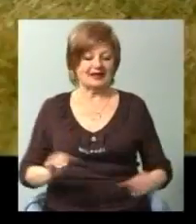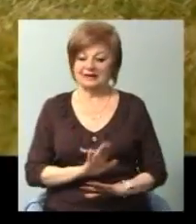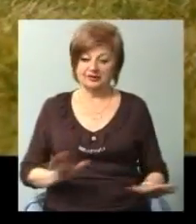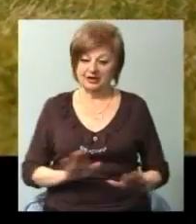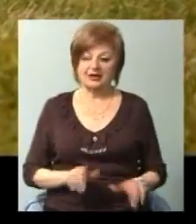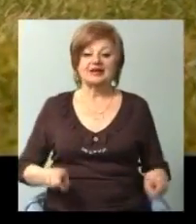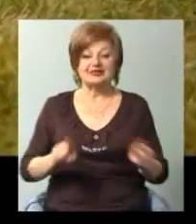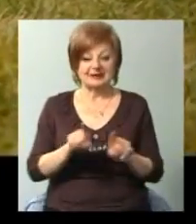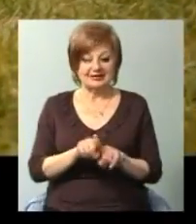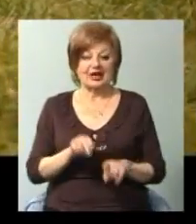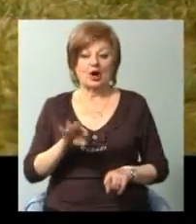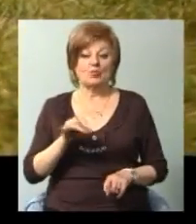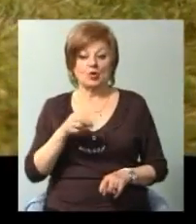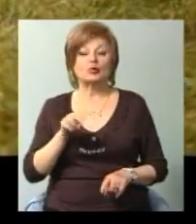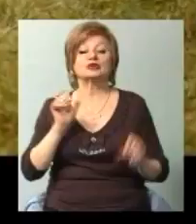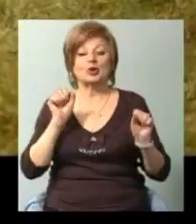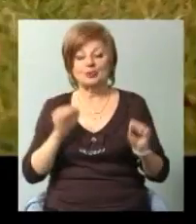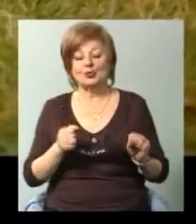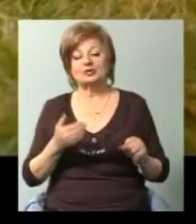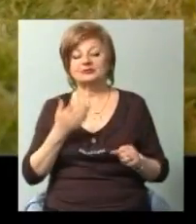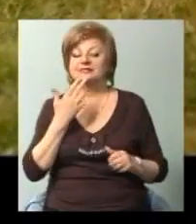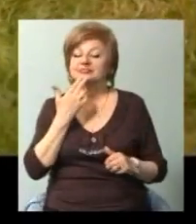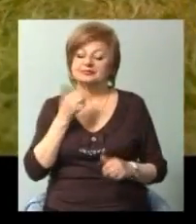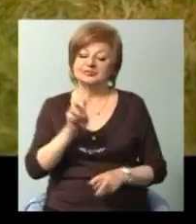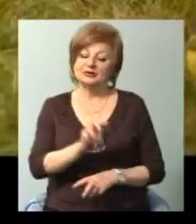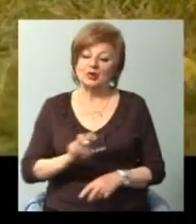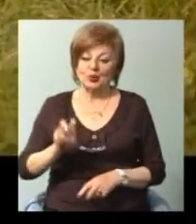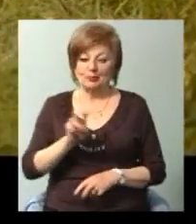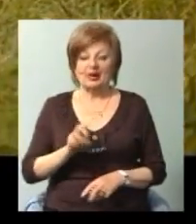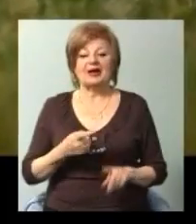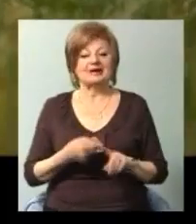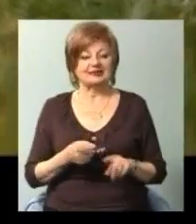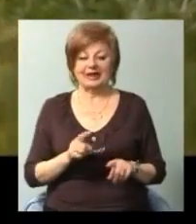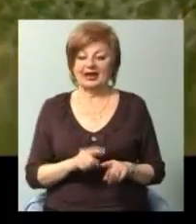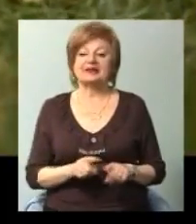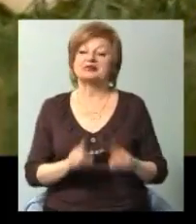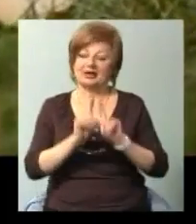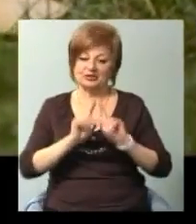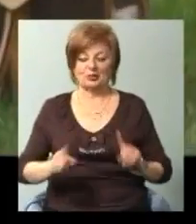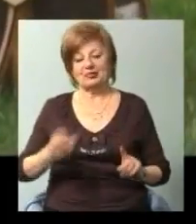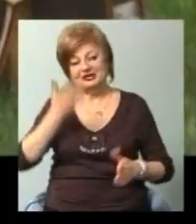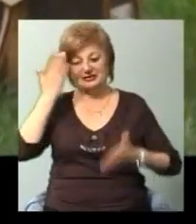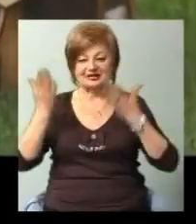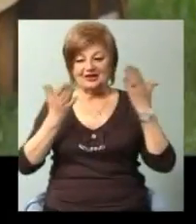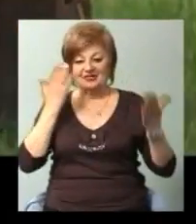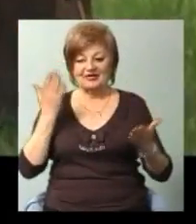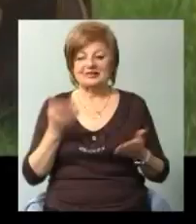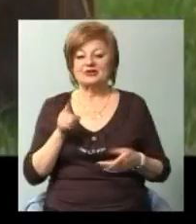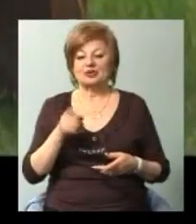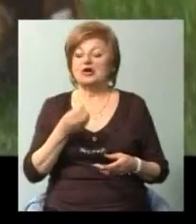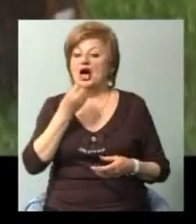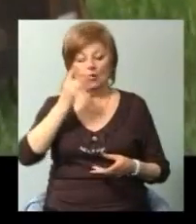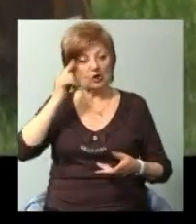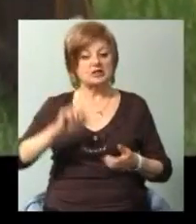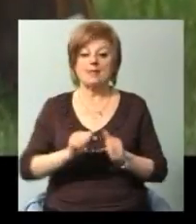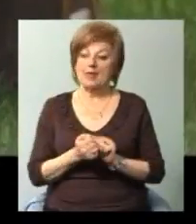Цуцика цієї породи можна сповивати, катати в колясці. І це його неабияк тішить. Йорк має гарну пам'ять.